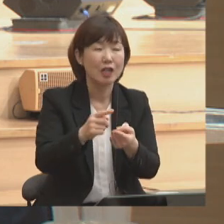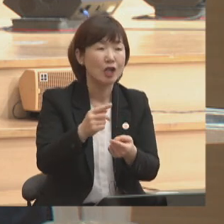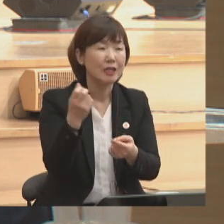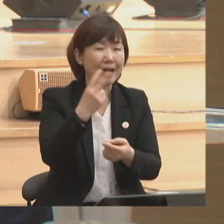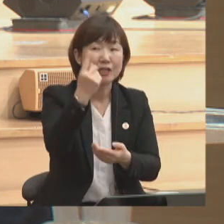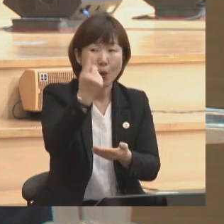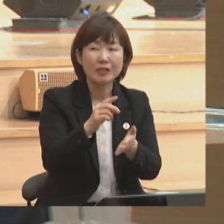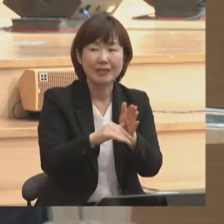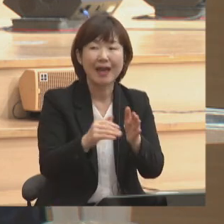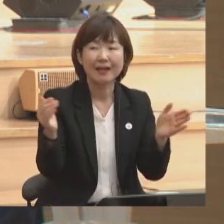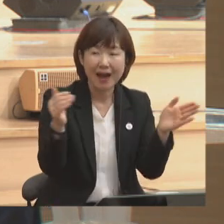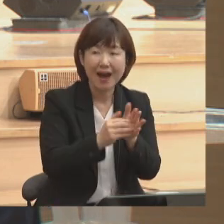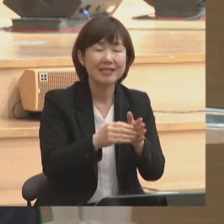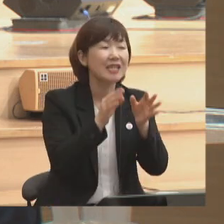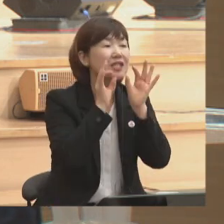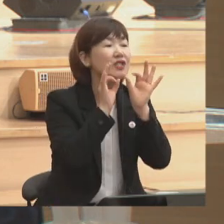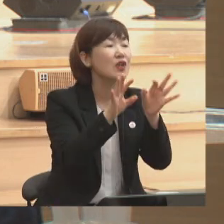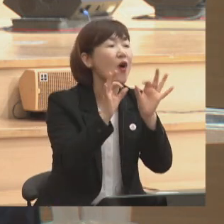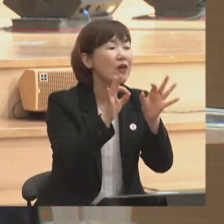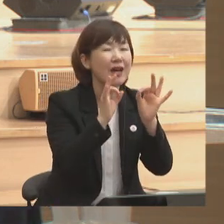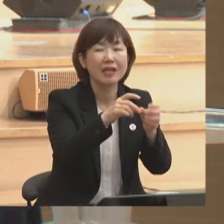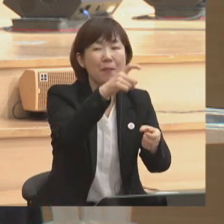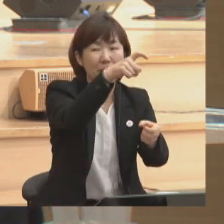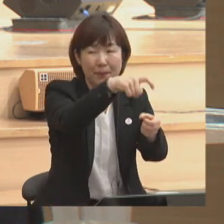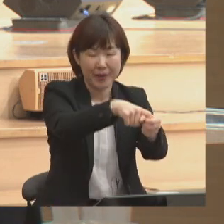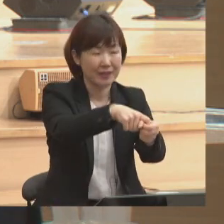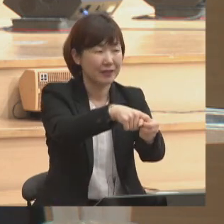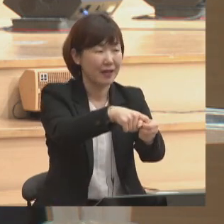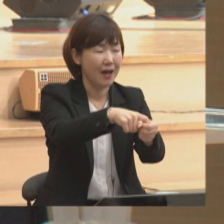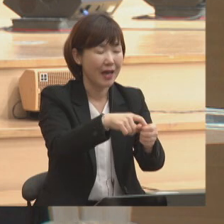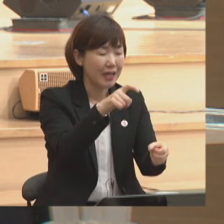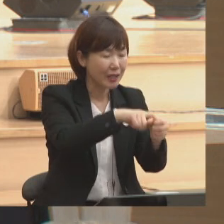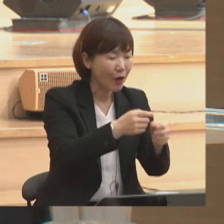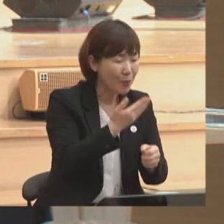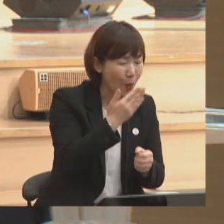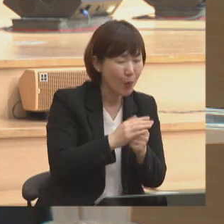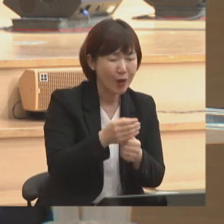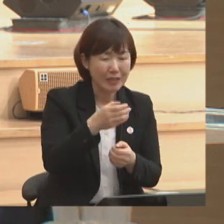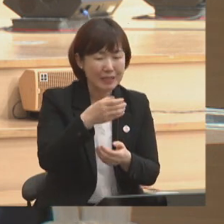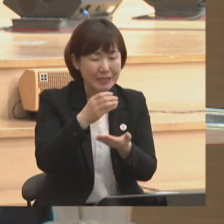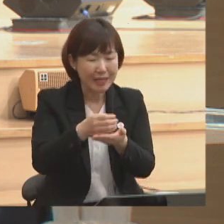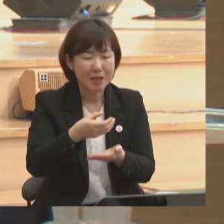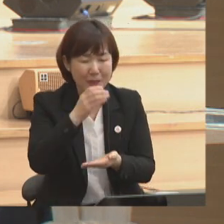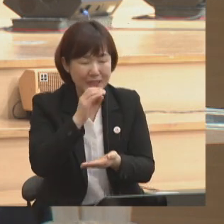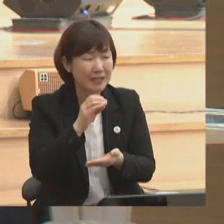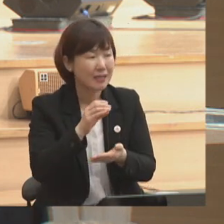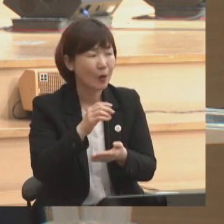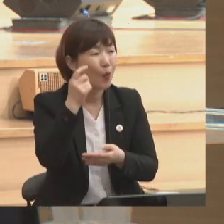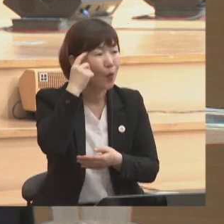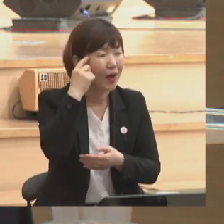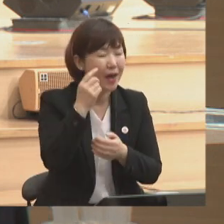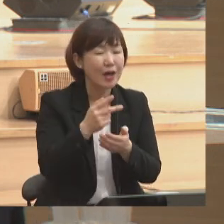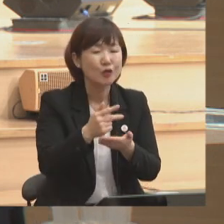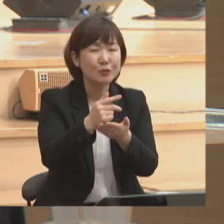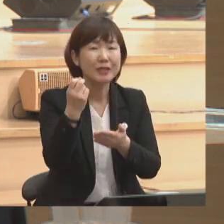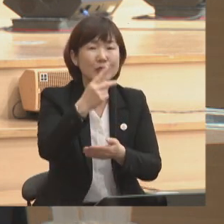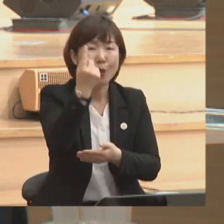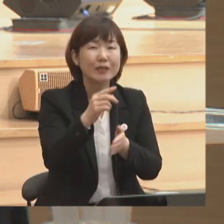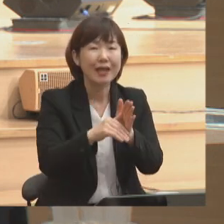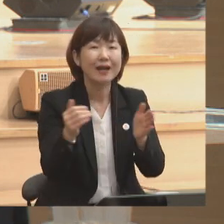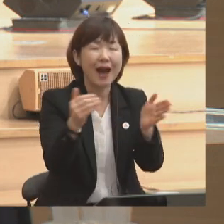전하는 것이니라. 네, 떡을 먹으며 잔을 마실 때마다 다 그의 죽으심을 그가 오실 때까지 뭐 하는